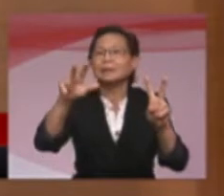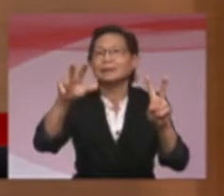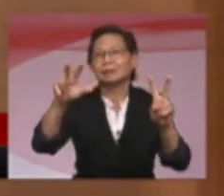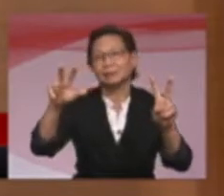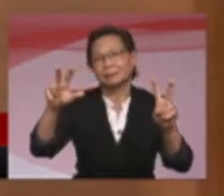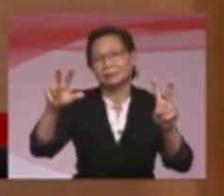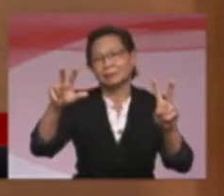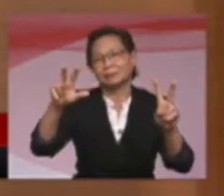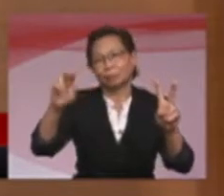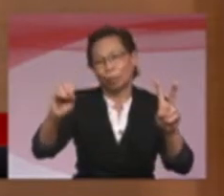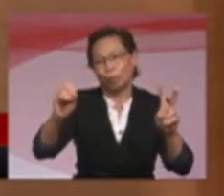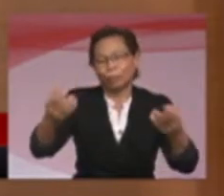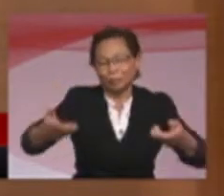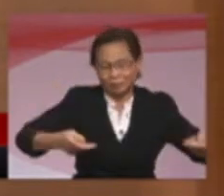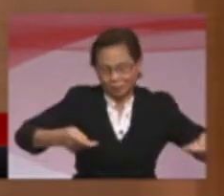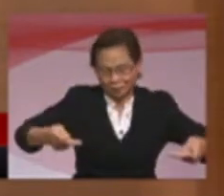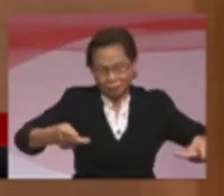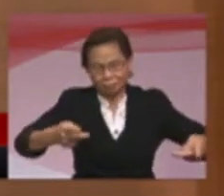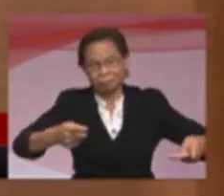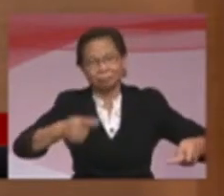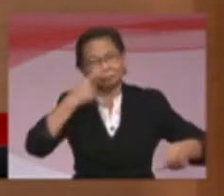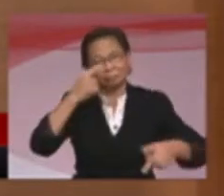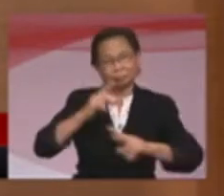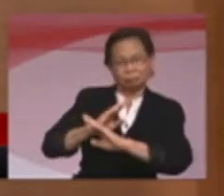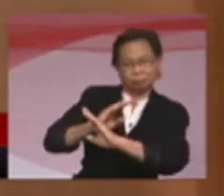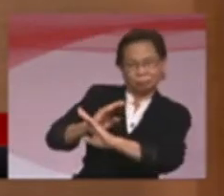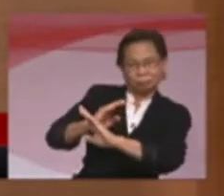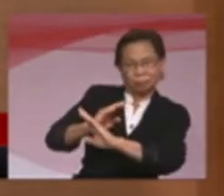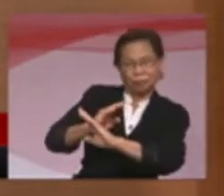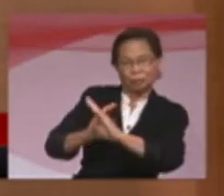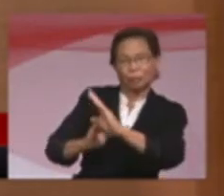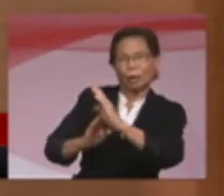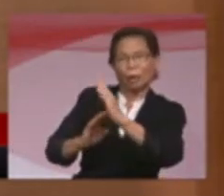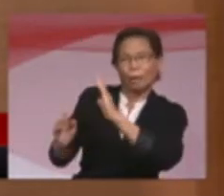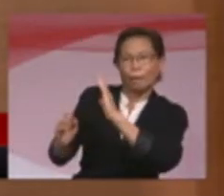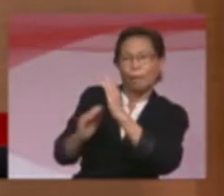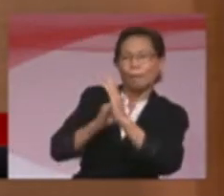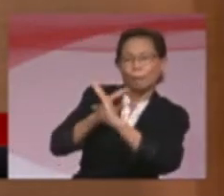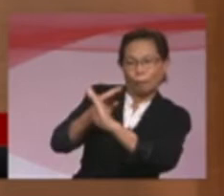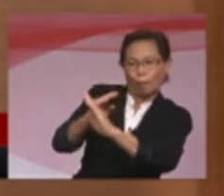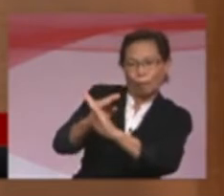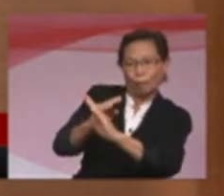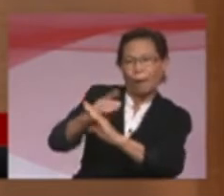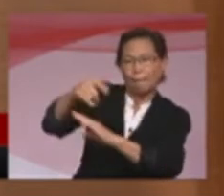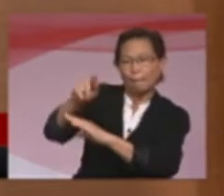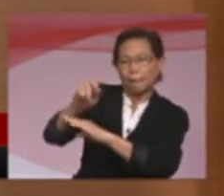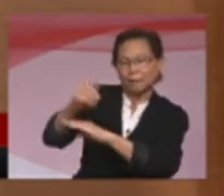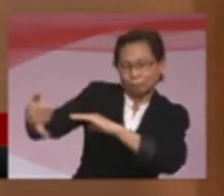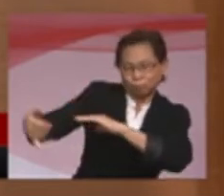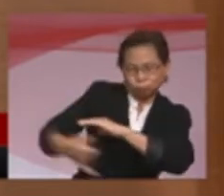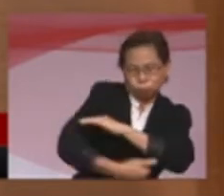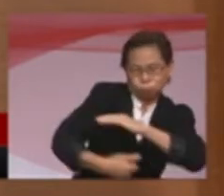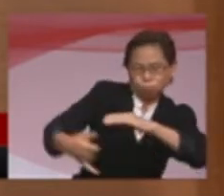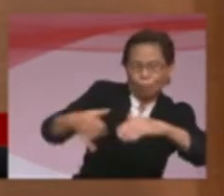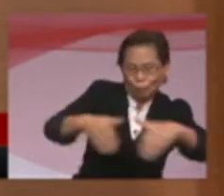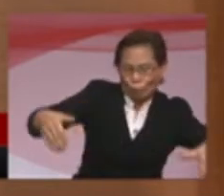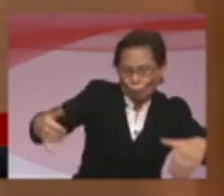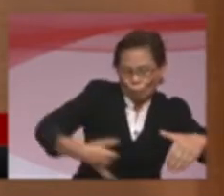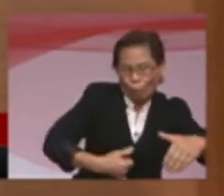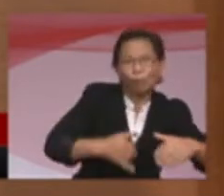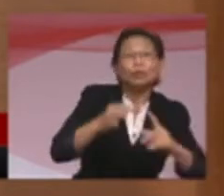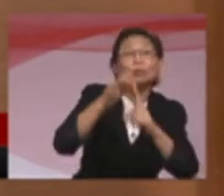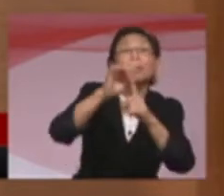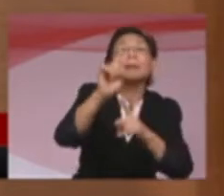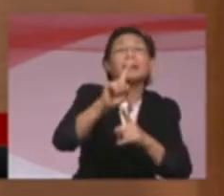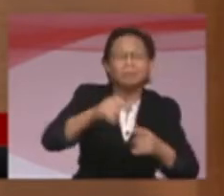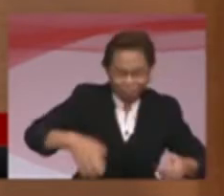29,830 kenderaan bagi mengekang kemasukan parti terutamanya di lorong-lorong tikus. PDRM telah